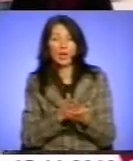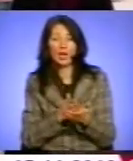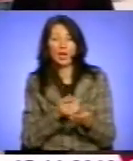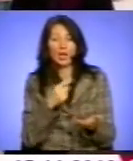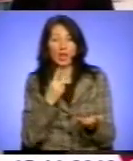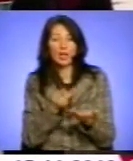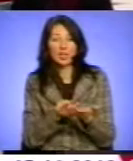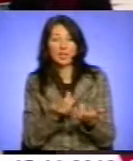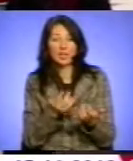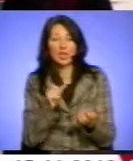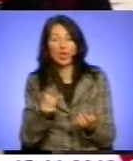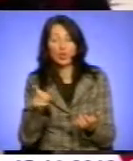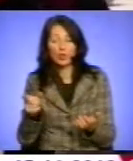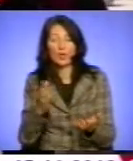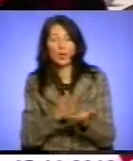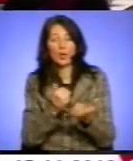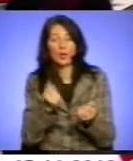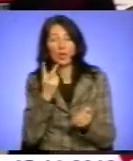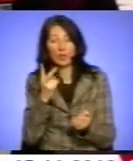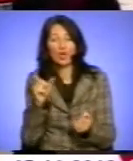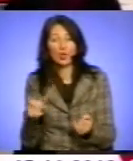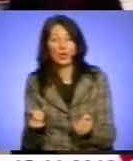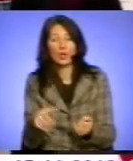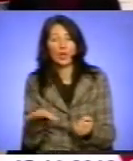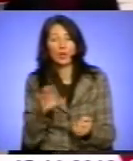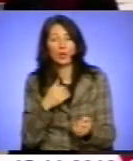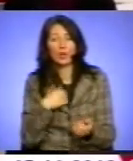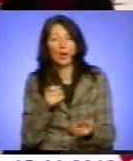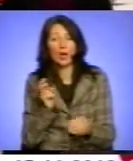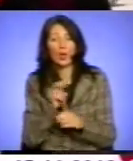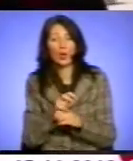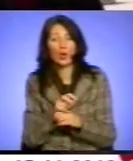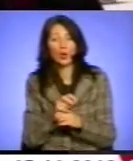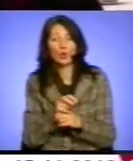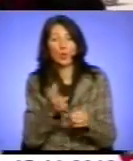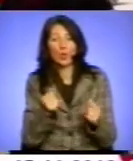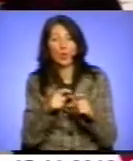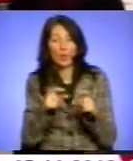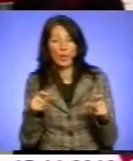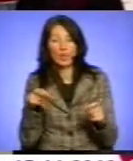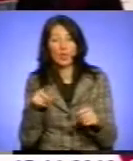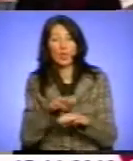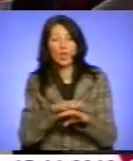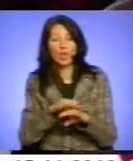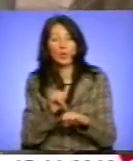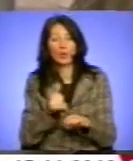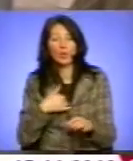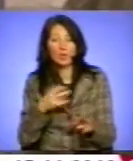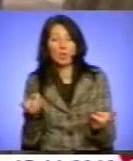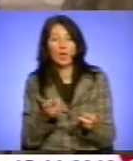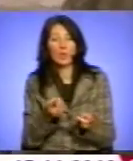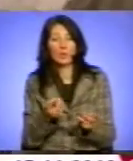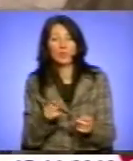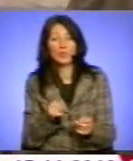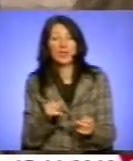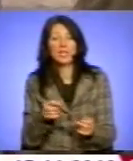скільки чоловік він має брати. 2 чоловіки. Все, а я приходжу скоріше, беру білет, йду на ринок, де мені треба, і все. Чи